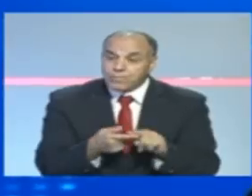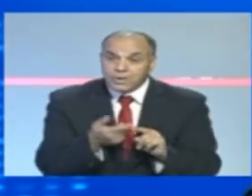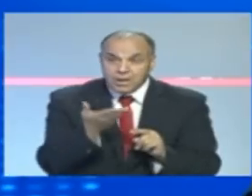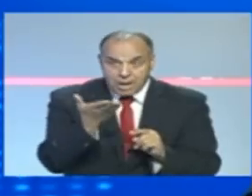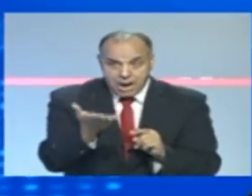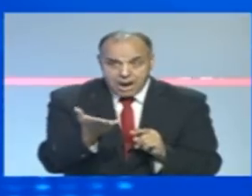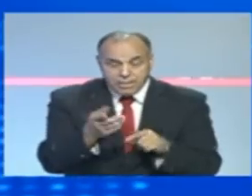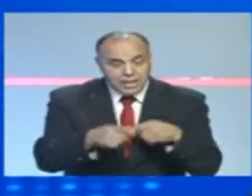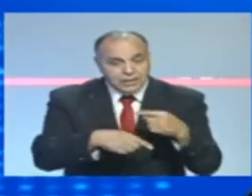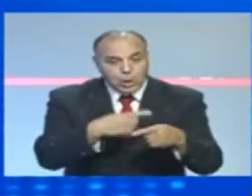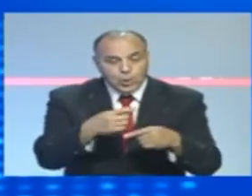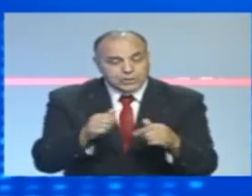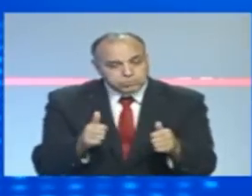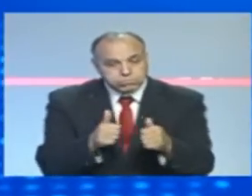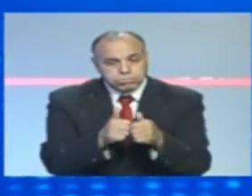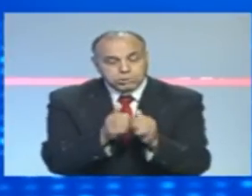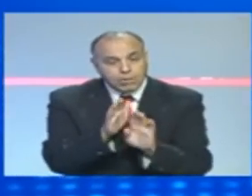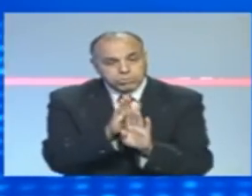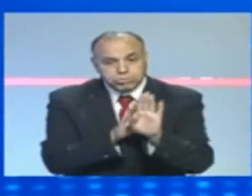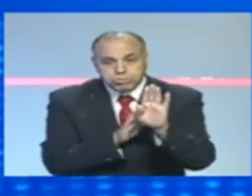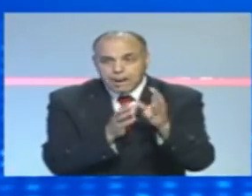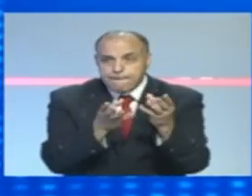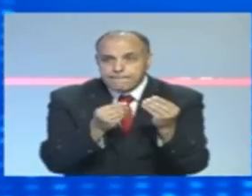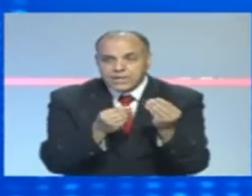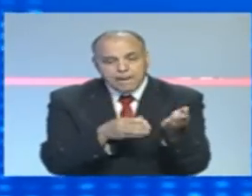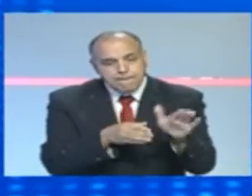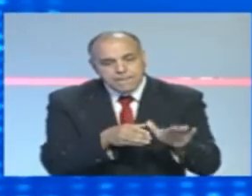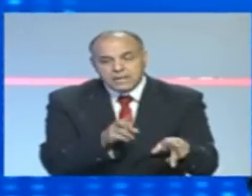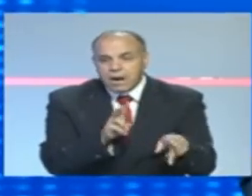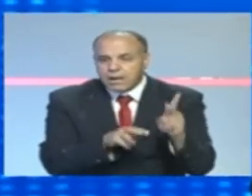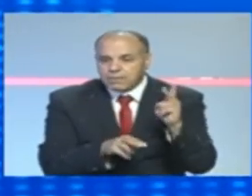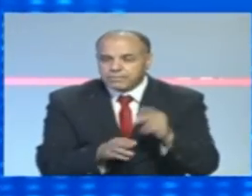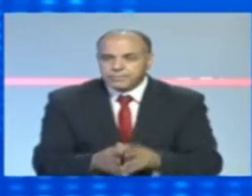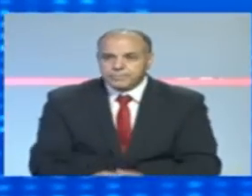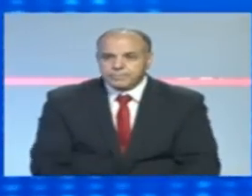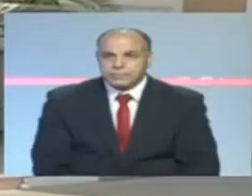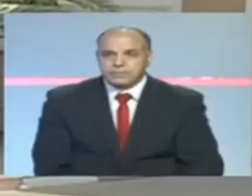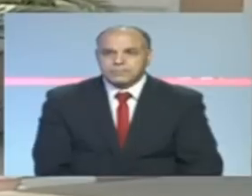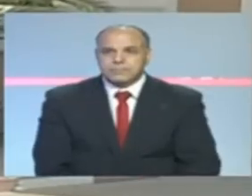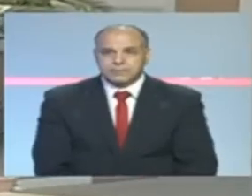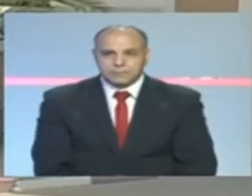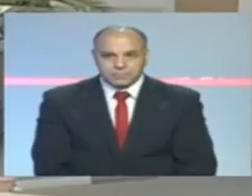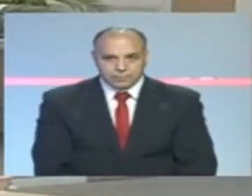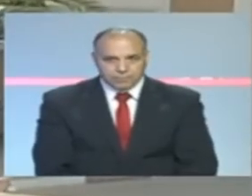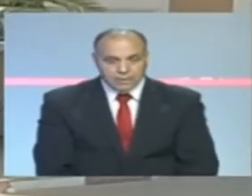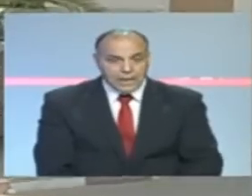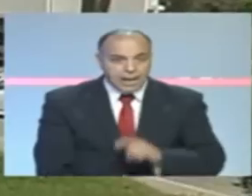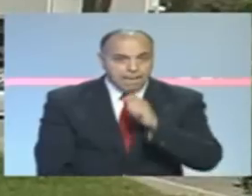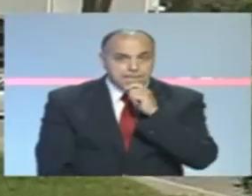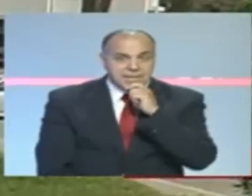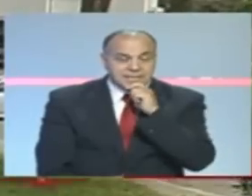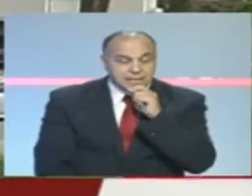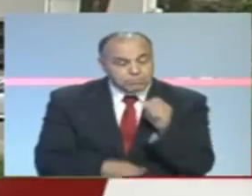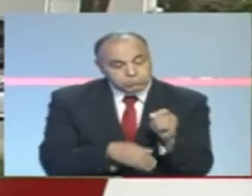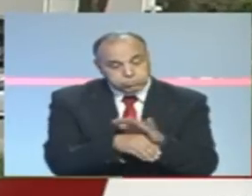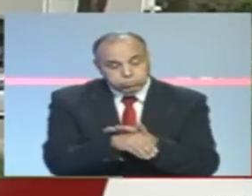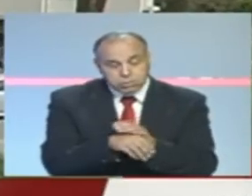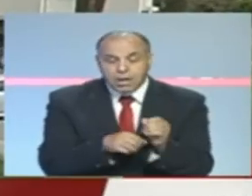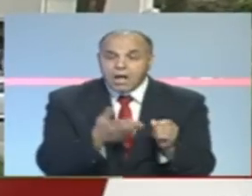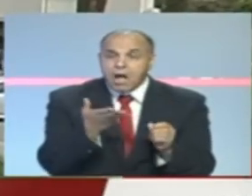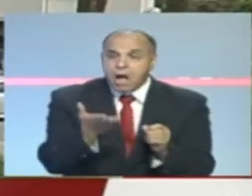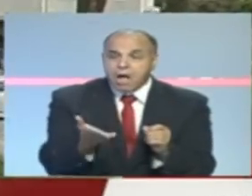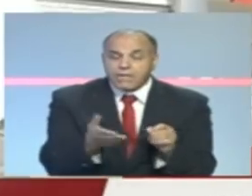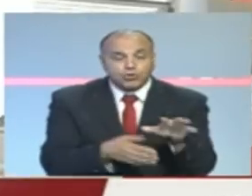والتواصل النسق المرتفع ل عدد الوفيات لا يزال الوضع الوبائي لفيروس كورونا